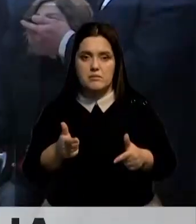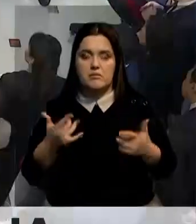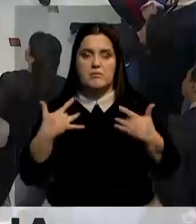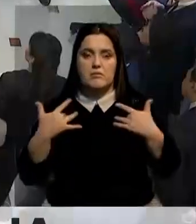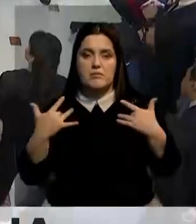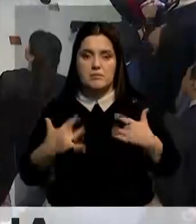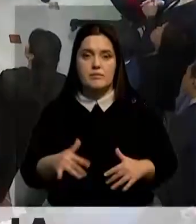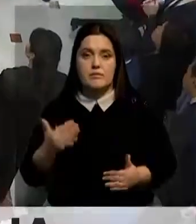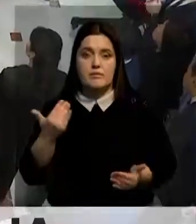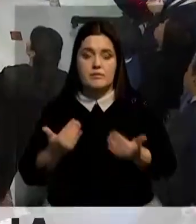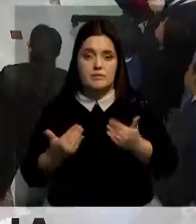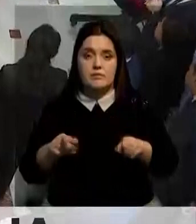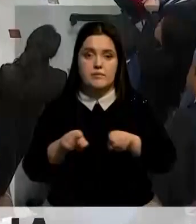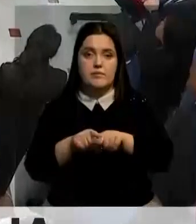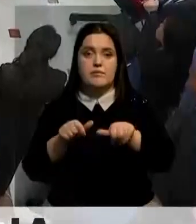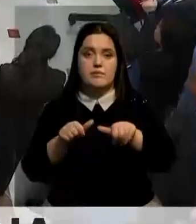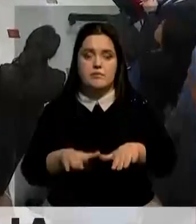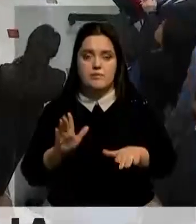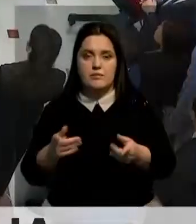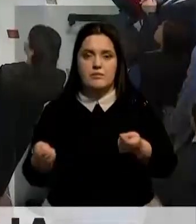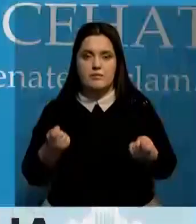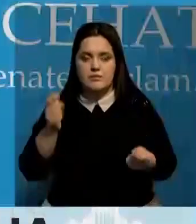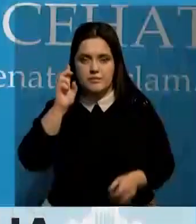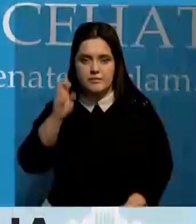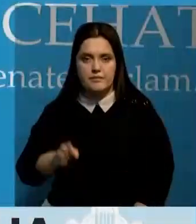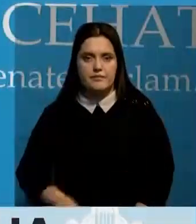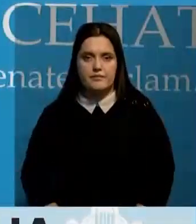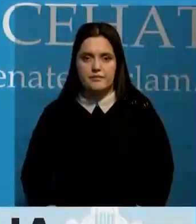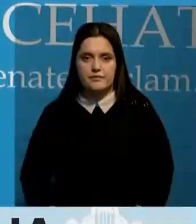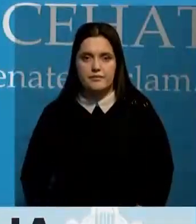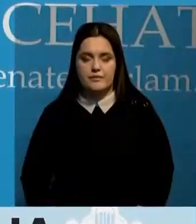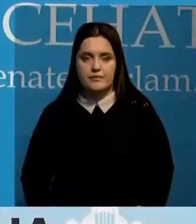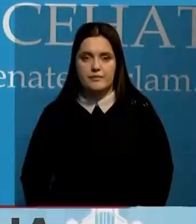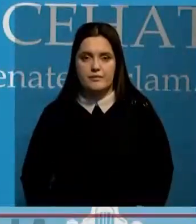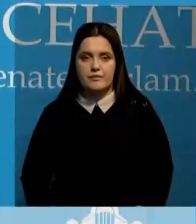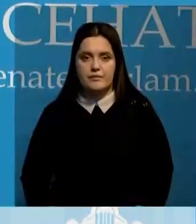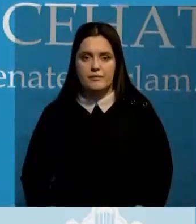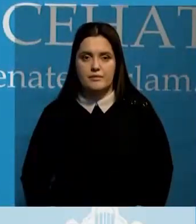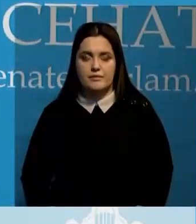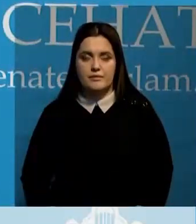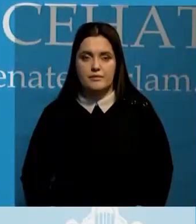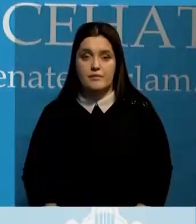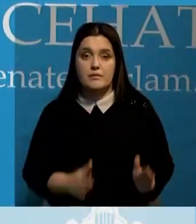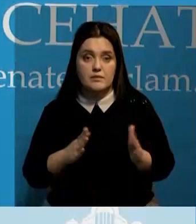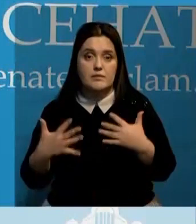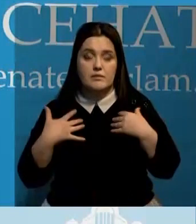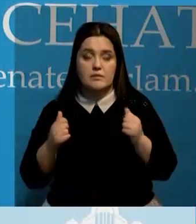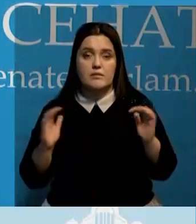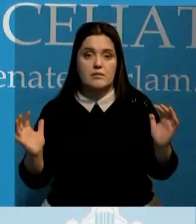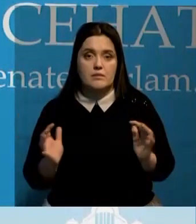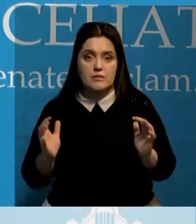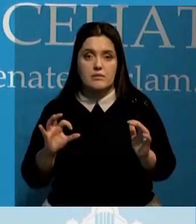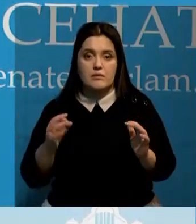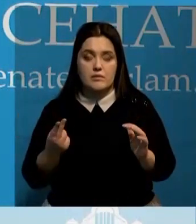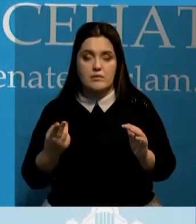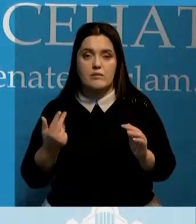отставку, если такое решение примет руководство страны. Система здравоохранения – это такая социальная сфера,